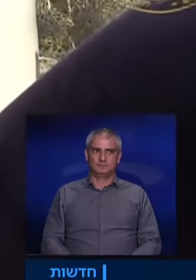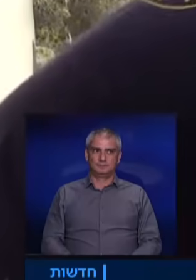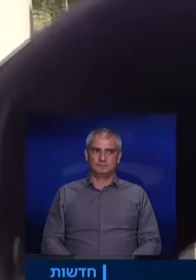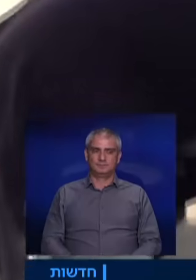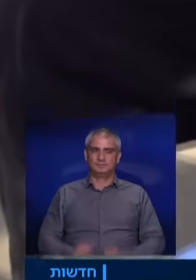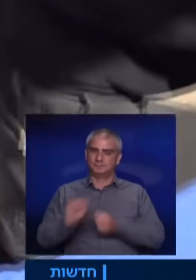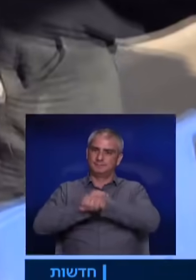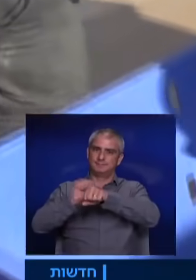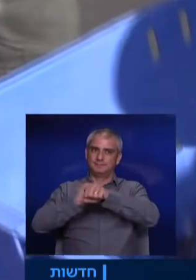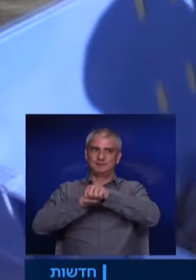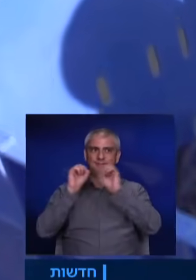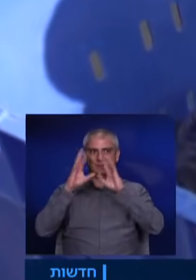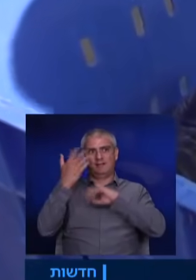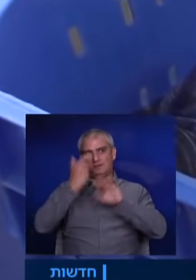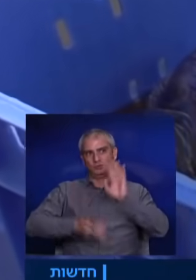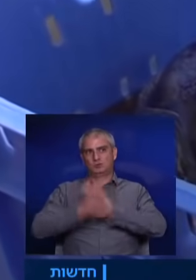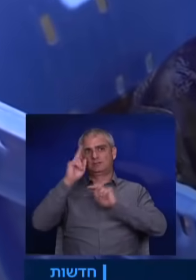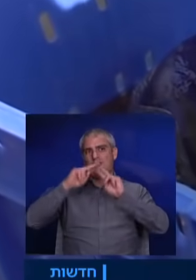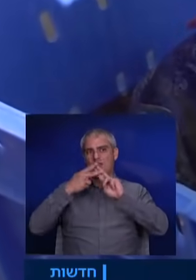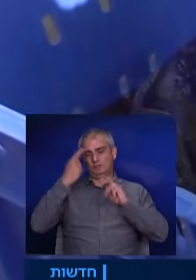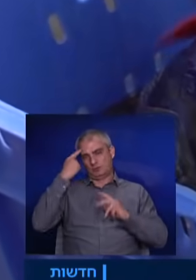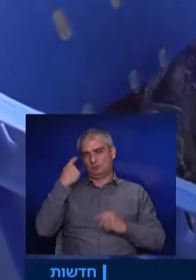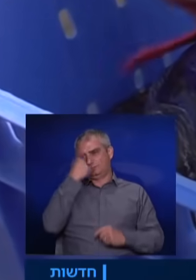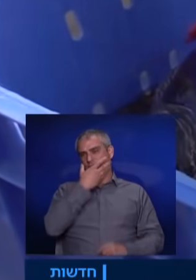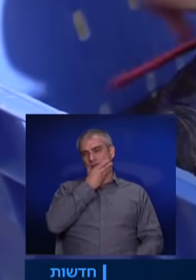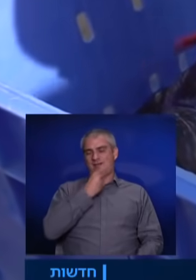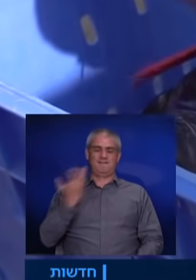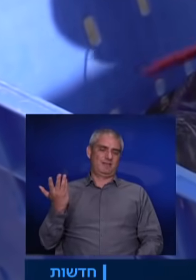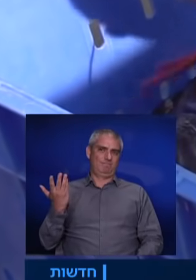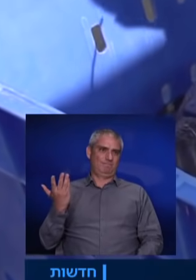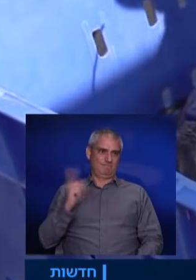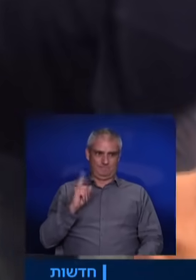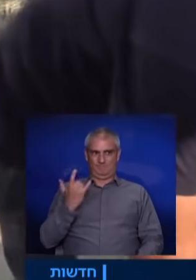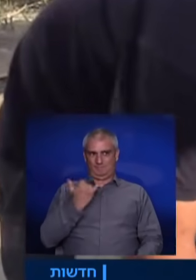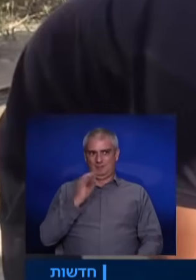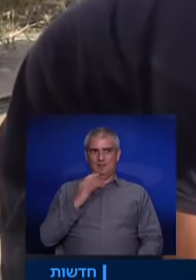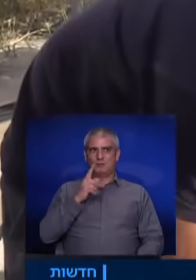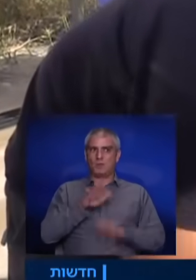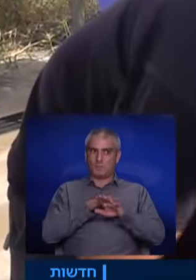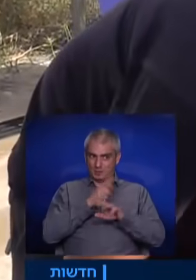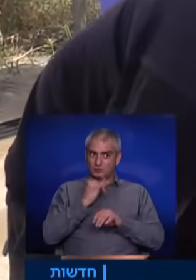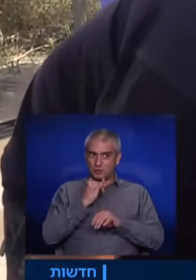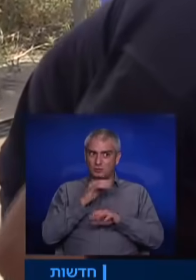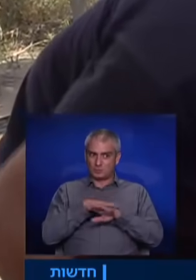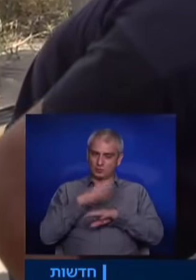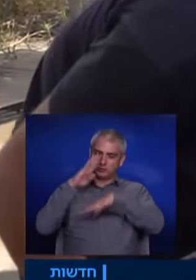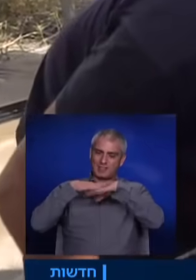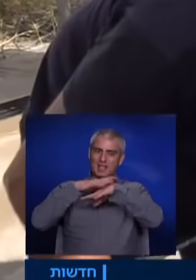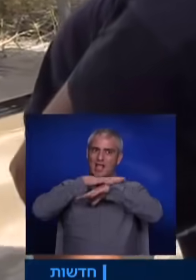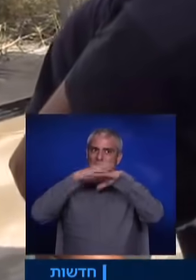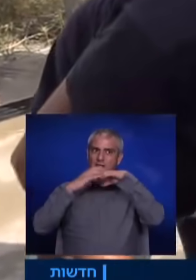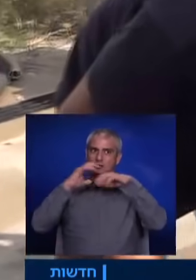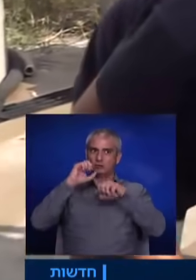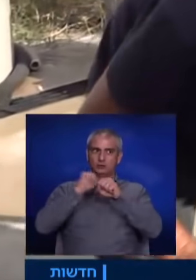צריכים את הילד לפני שיוצא לעולם הגדול, הוא, אתה יודע, שיראה יפה בכל זאת. הוא מרגיש את זה, נכון? הוא מרגיש נגיעה כזאת בשריון?